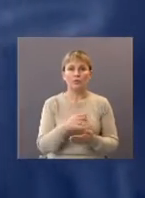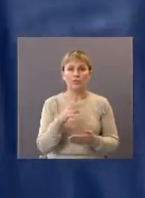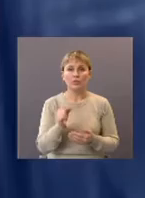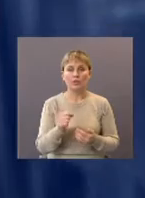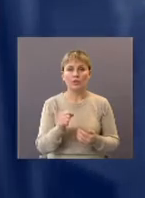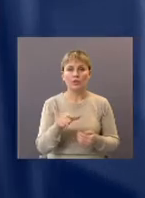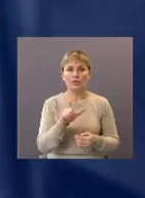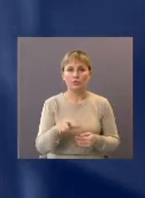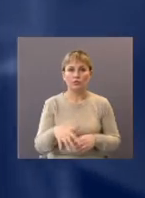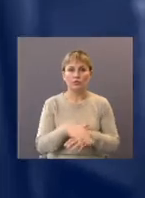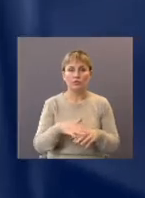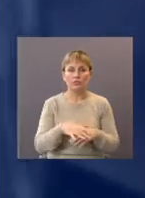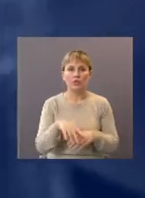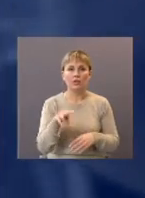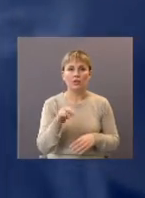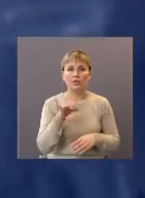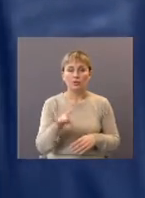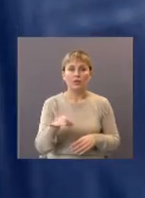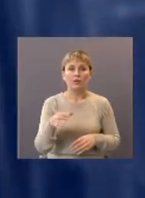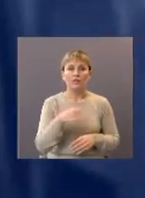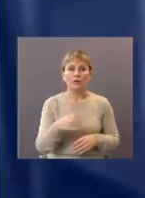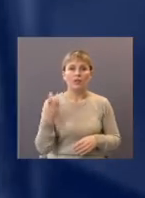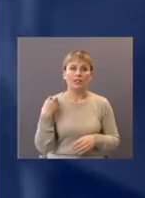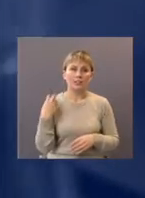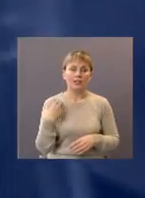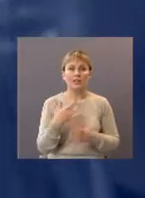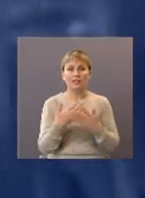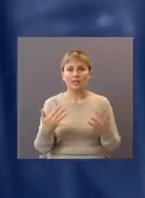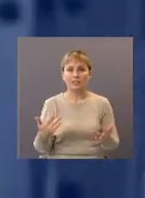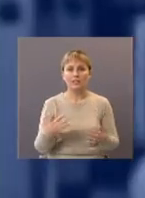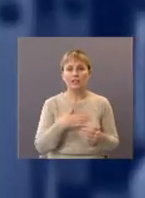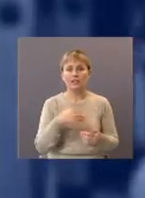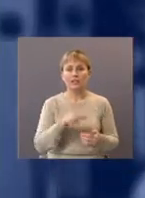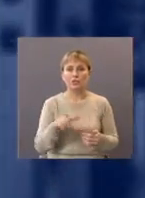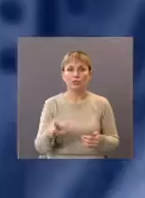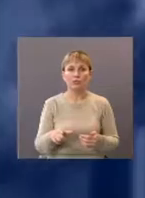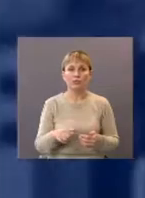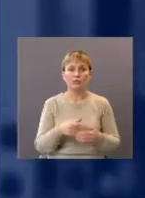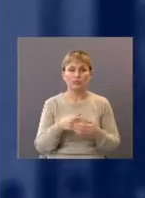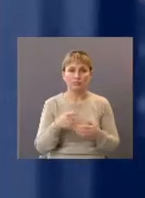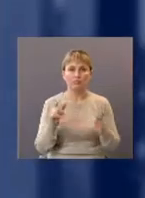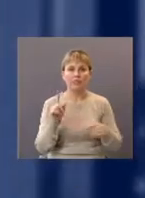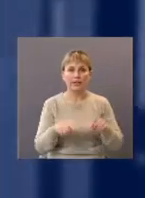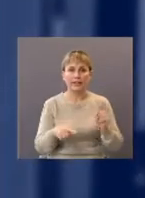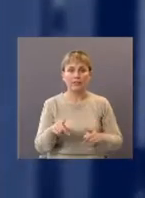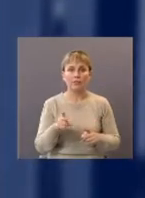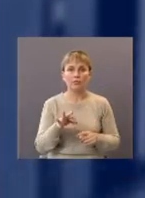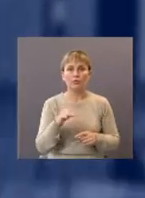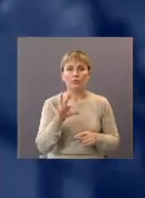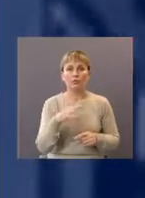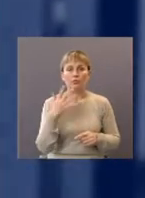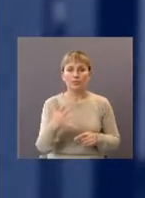душу населения. К ликеро-водочным изделиям, коньяку, виски и рому наши люди тянутся реже. Примерно по